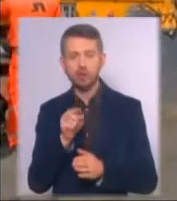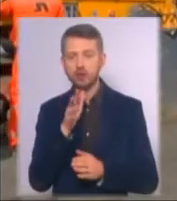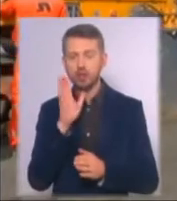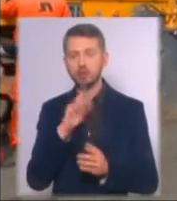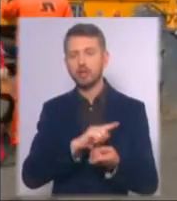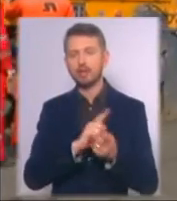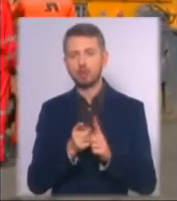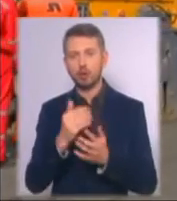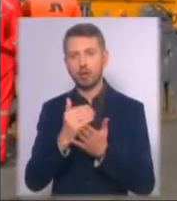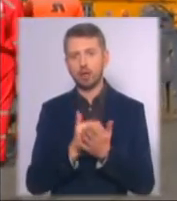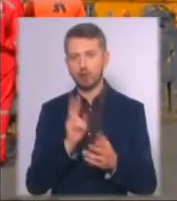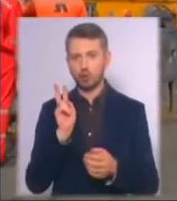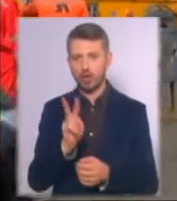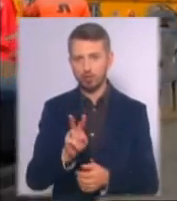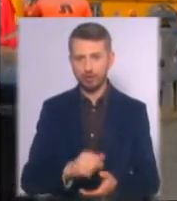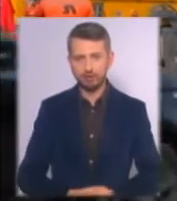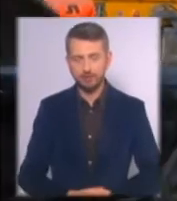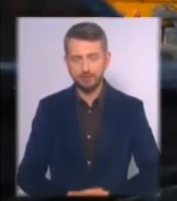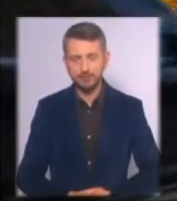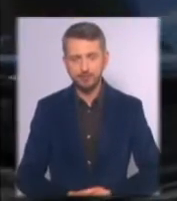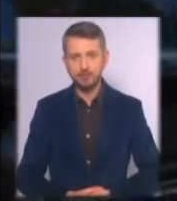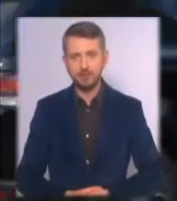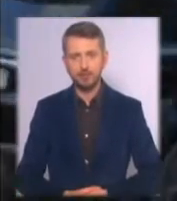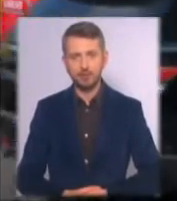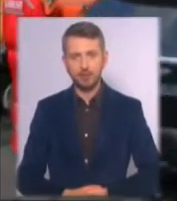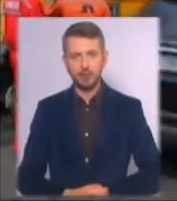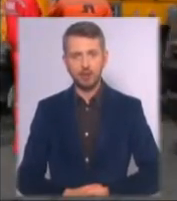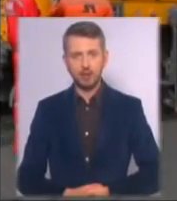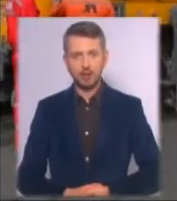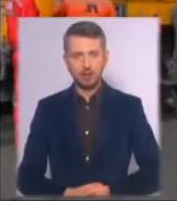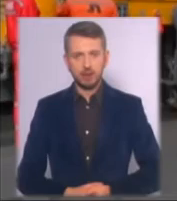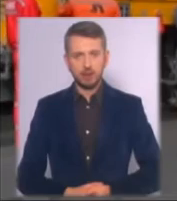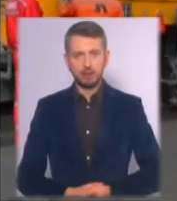графік тролейбусів. Богдан Берененко, Олексій Бережний, телеканал Київ.